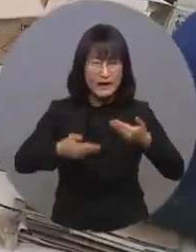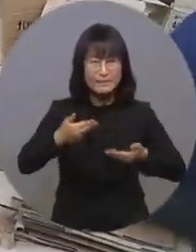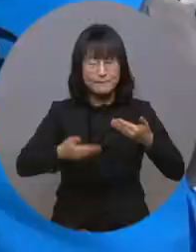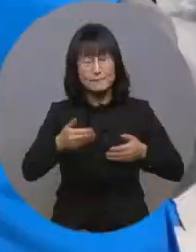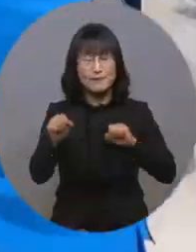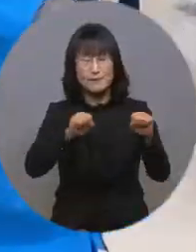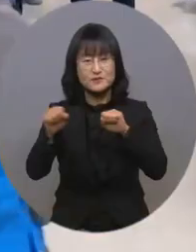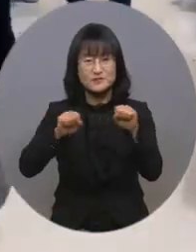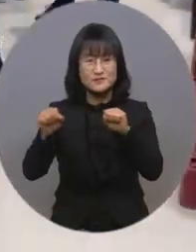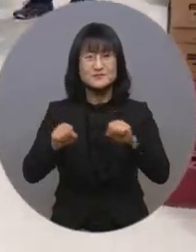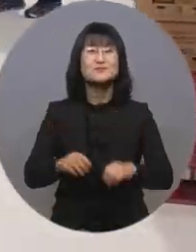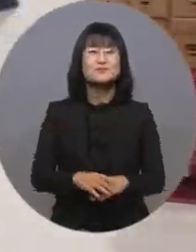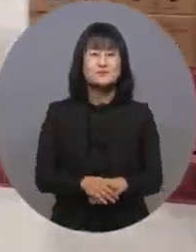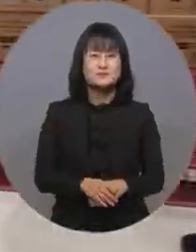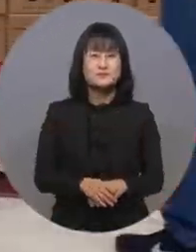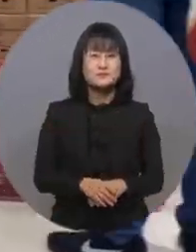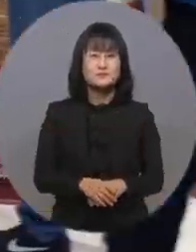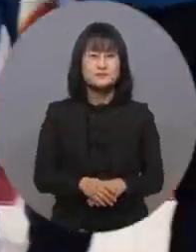분주해집니다.